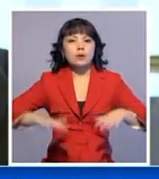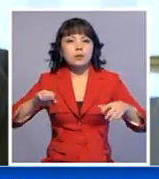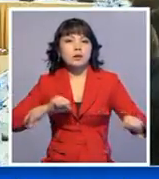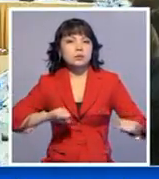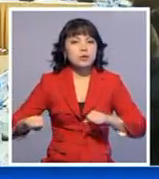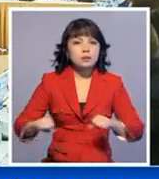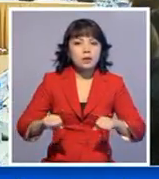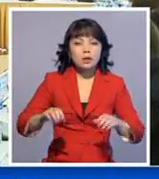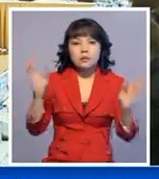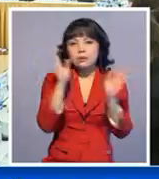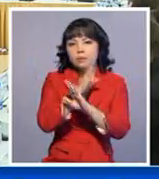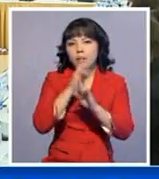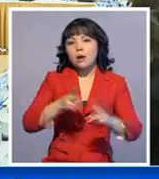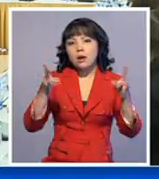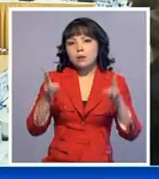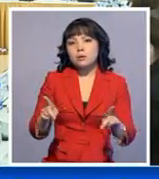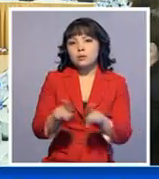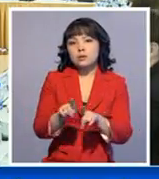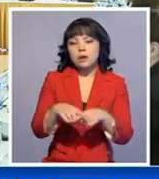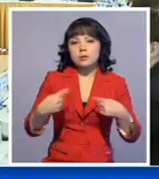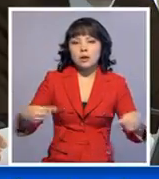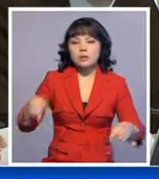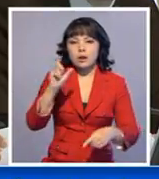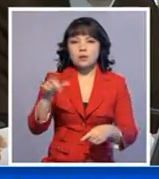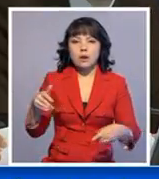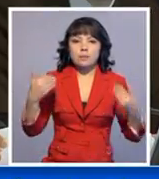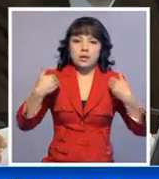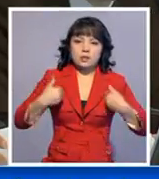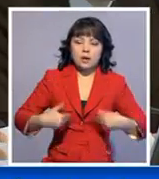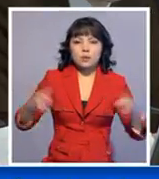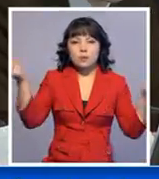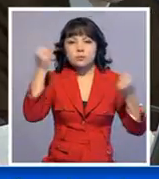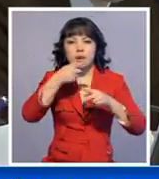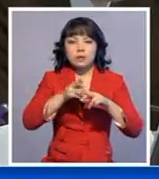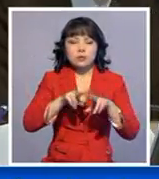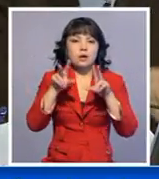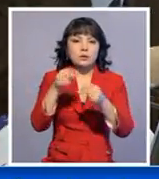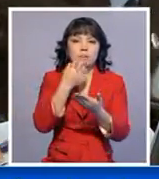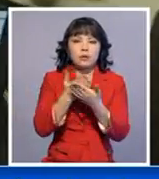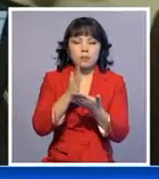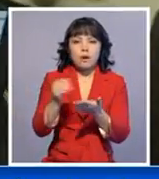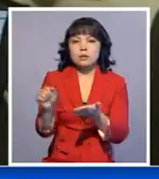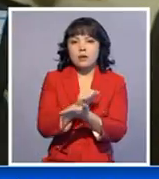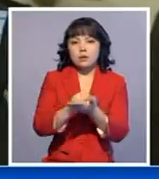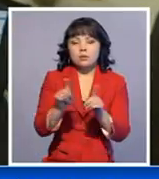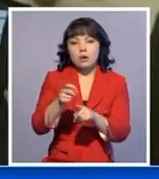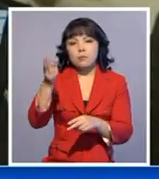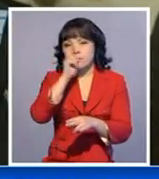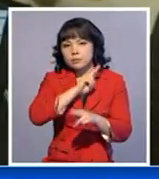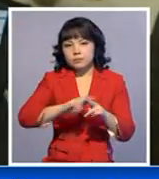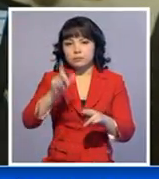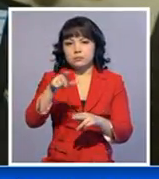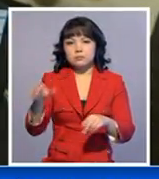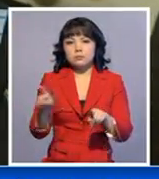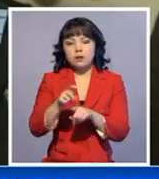сілкінісі сынды табиғи апат болған кезде кез келген адамның жеке тұлғасын анықтауға кепілдік береді. Құжат тіпті ақыл есінен айырылған азаматтарға